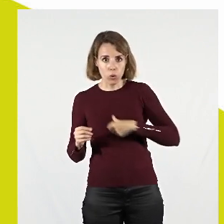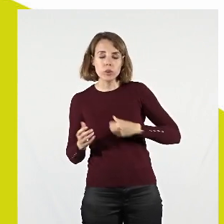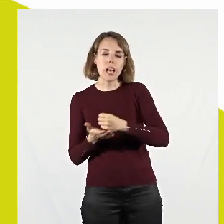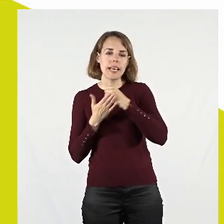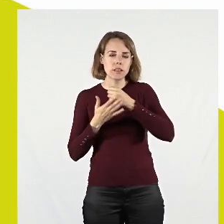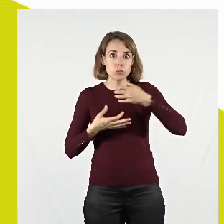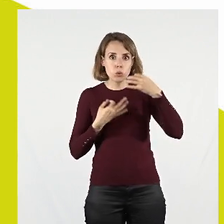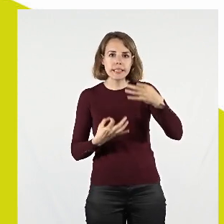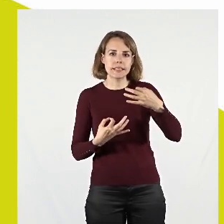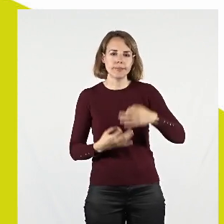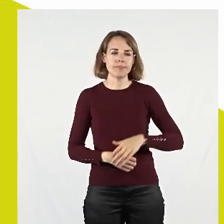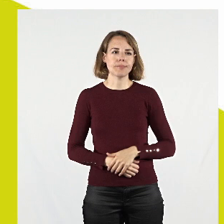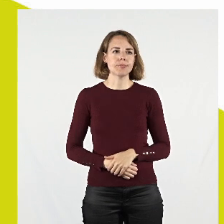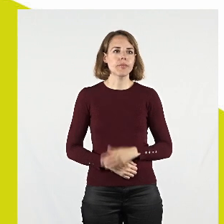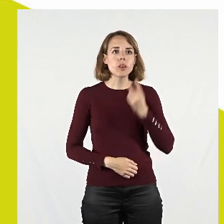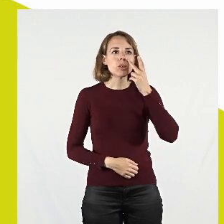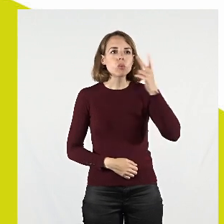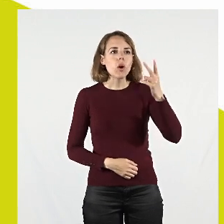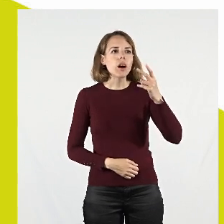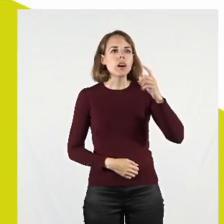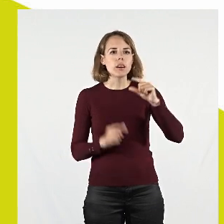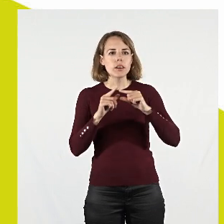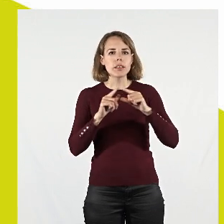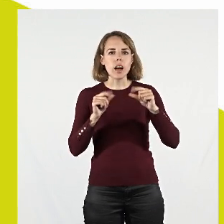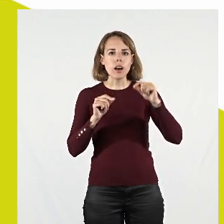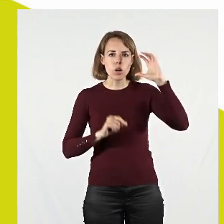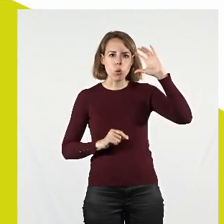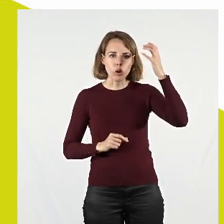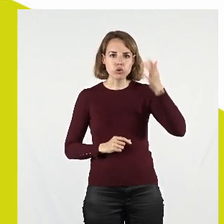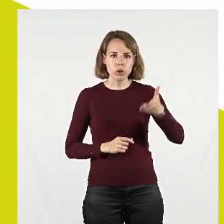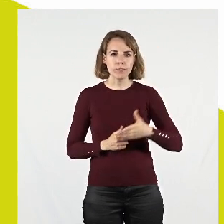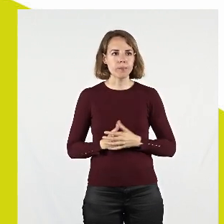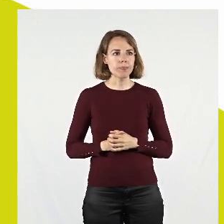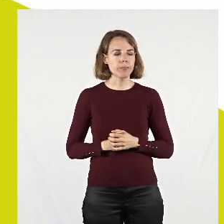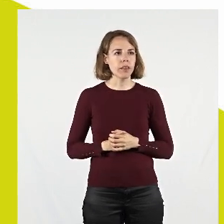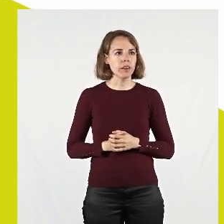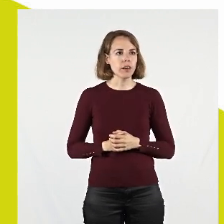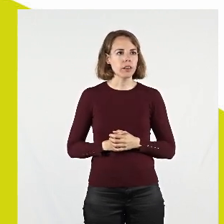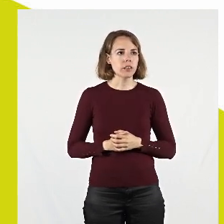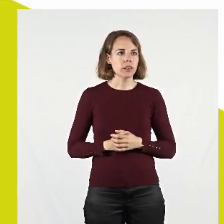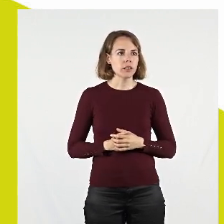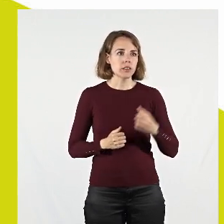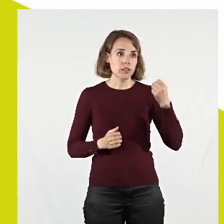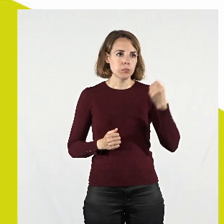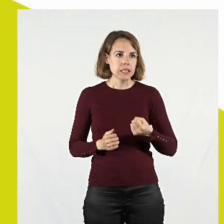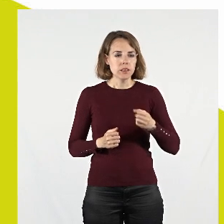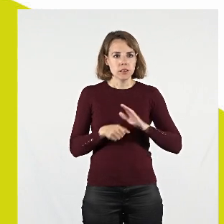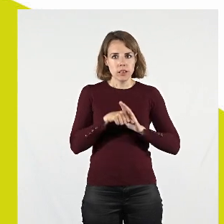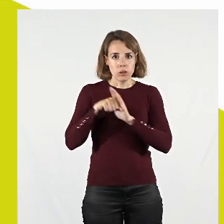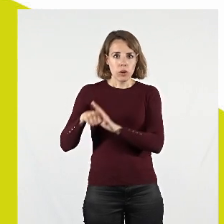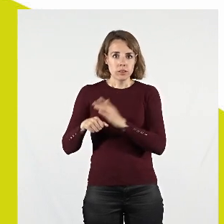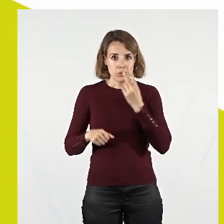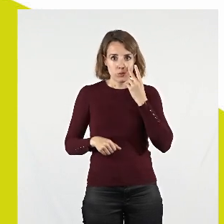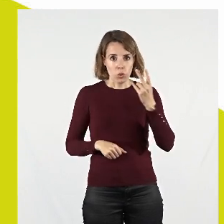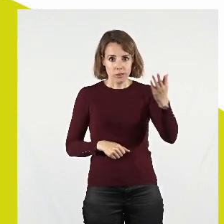vous voyez, c'est le petit carré en orange, et hélas, c'est le plus à droite, si j'ose dire, en termes de sinistralité de l'ensemble des champs